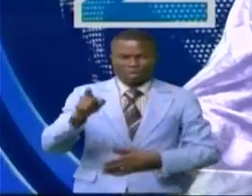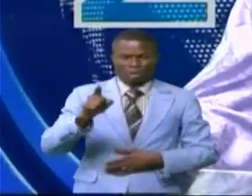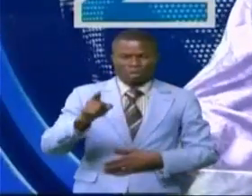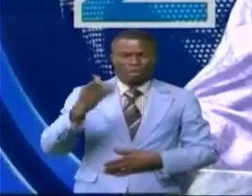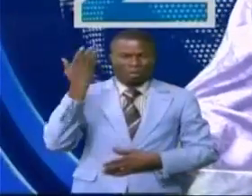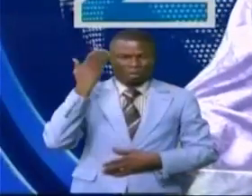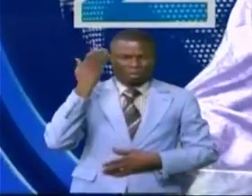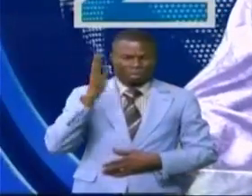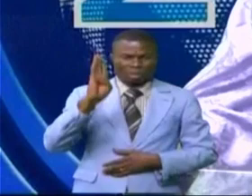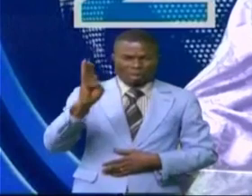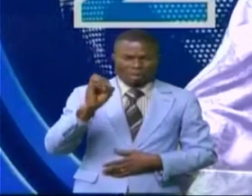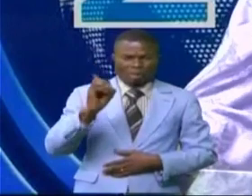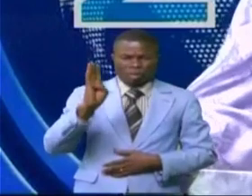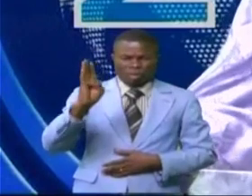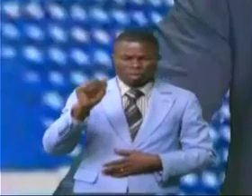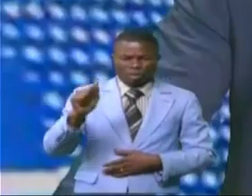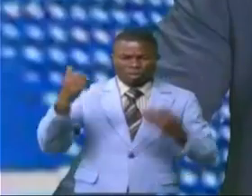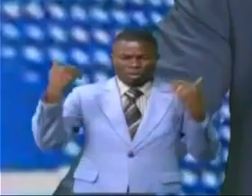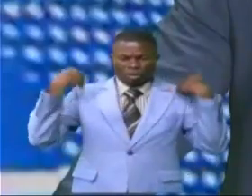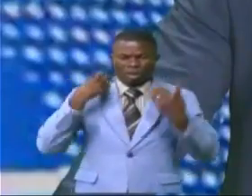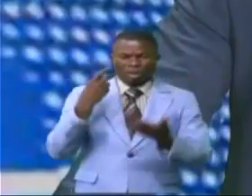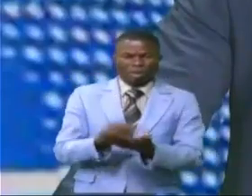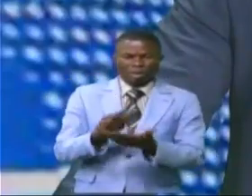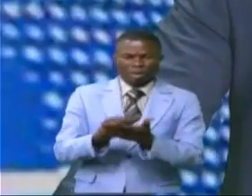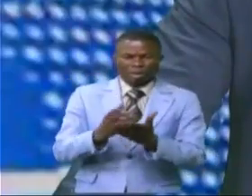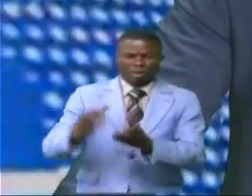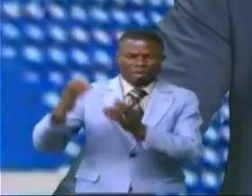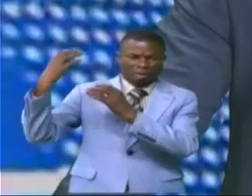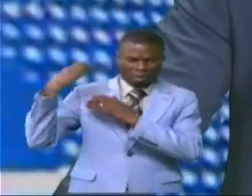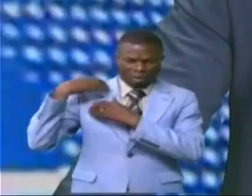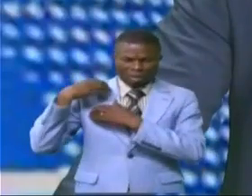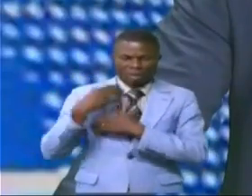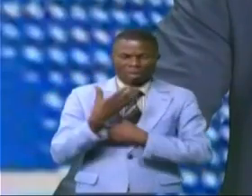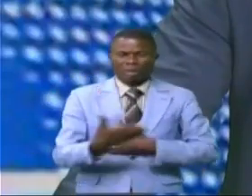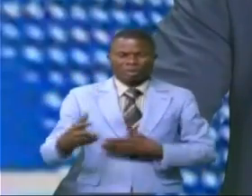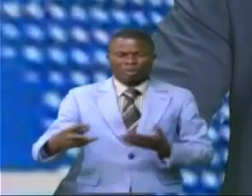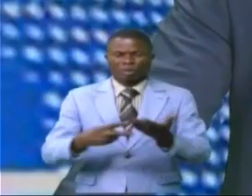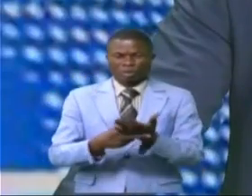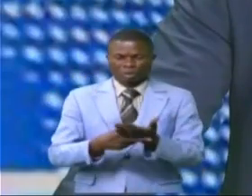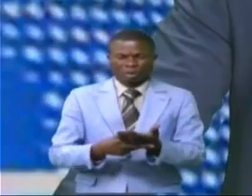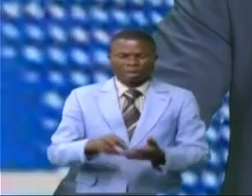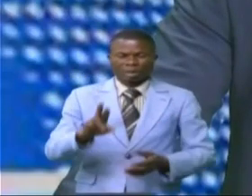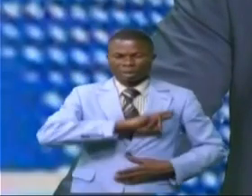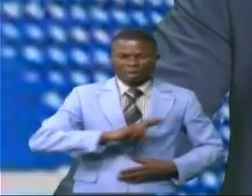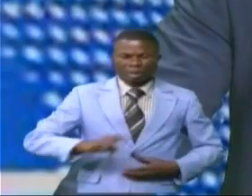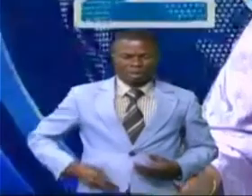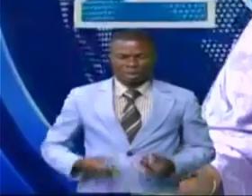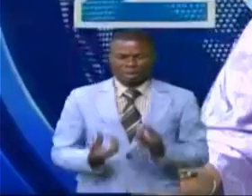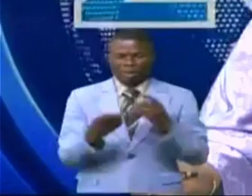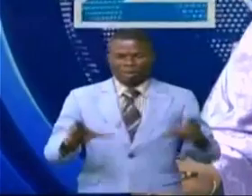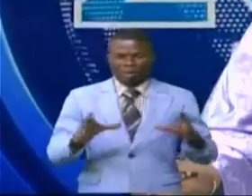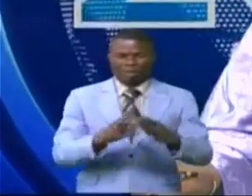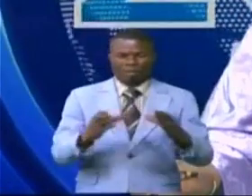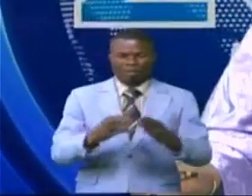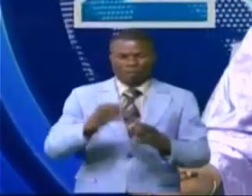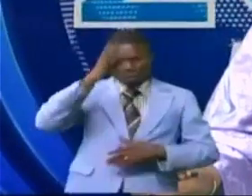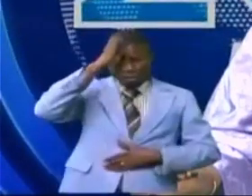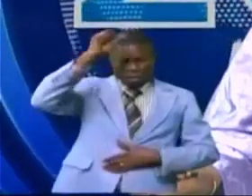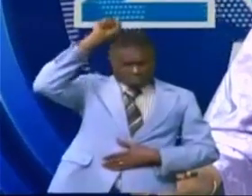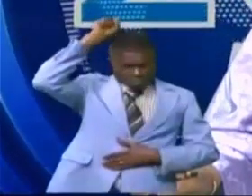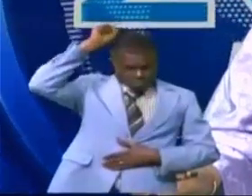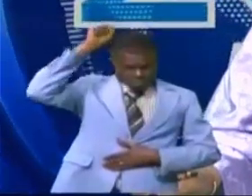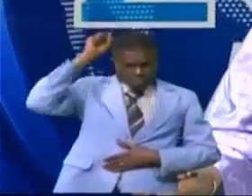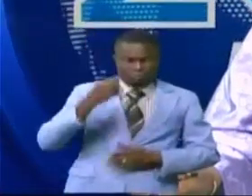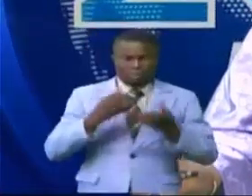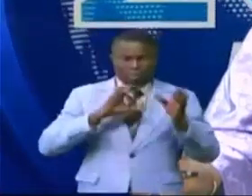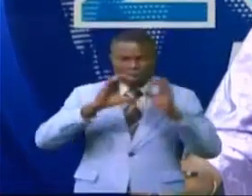Bob Makandalele, opérateur sportif en charge de la billetterie du match RDC-Soudan. Et ce communiqué, il est